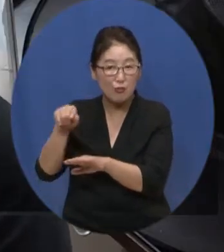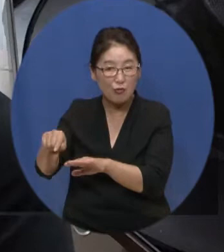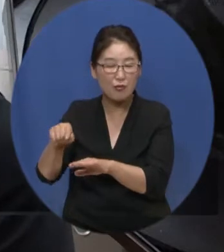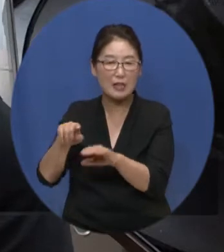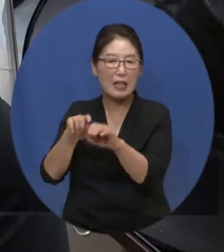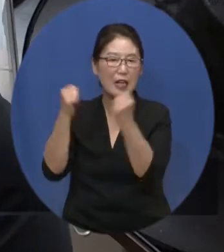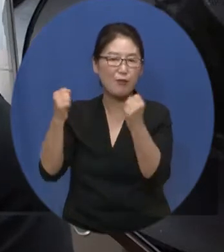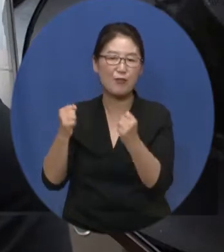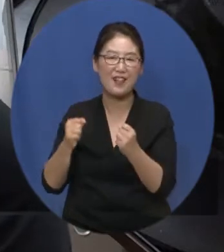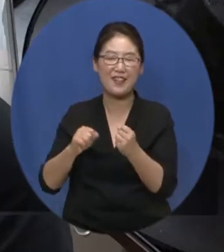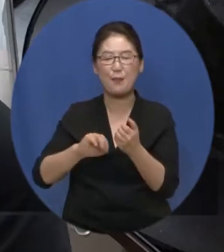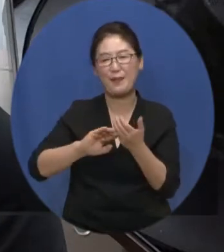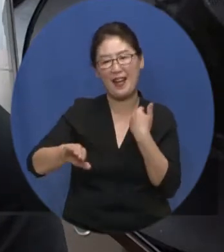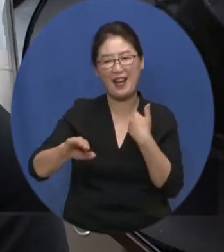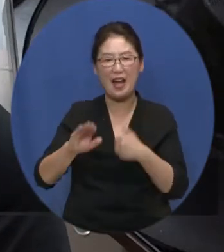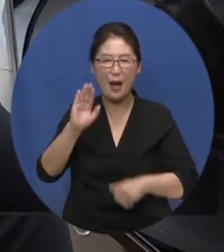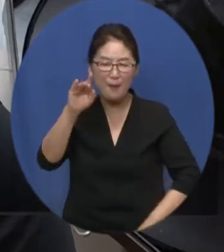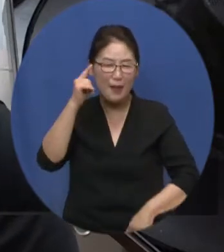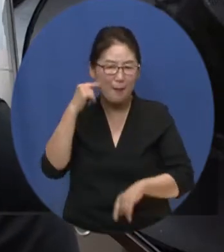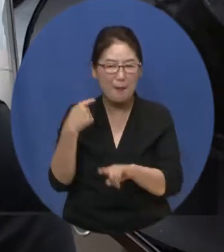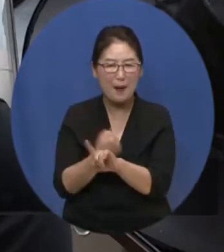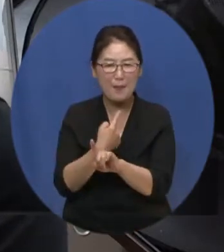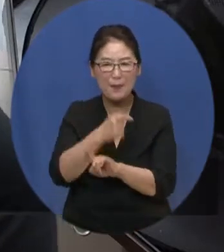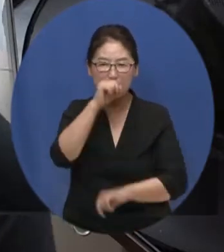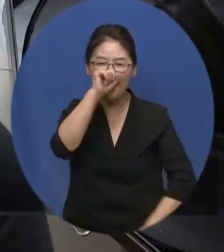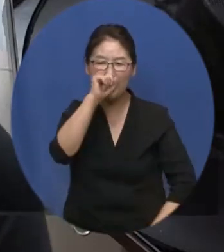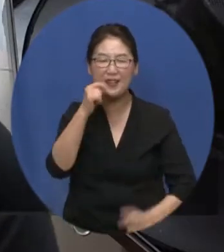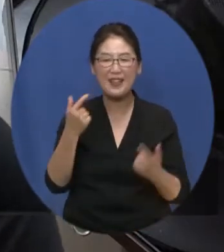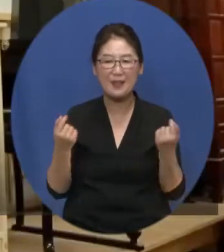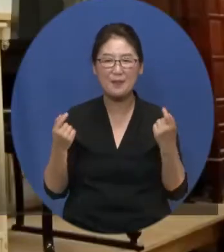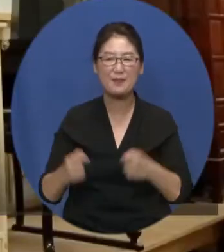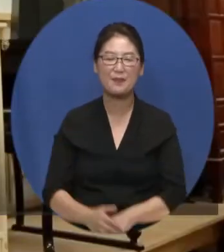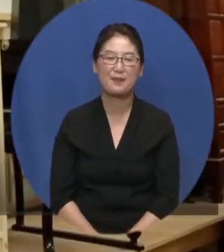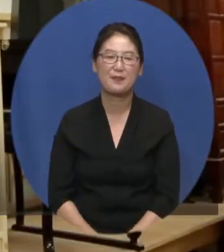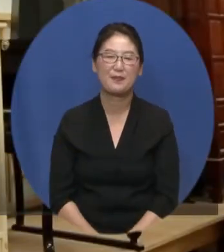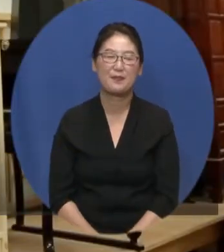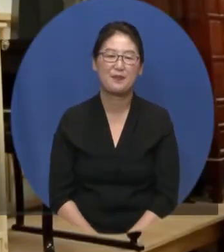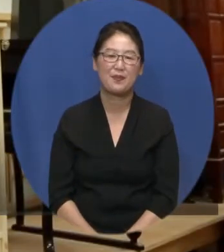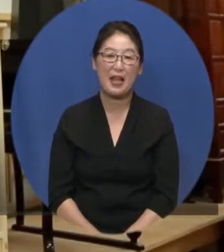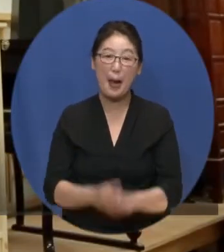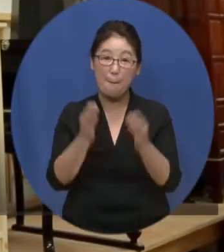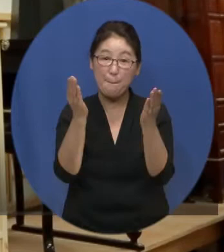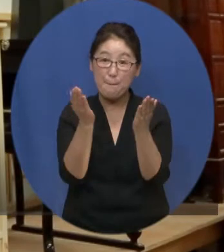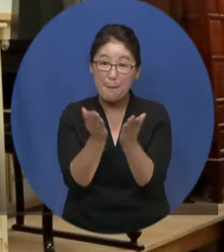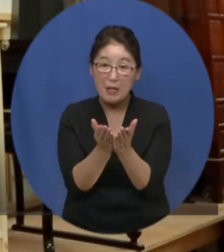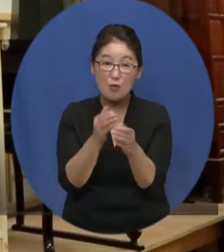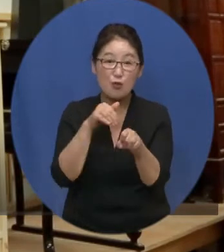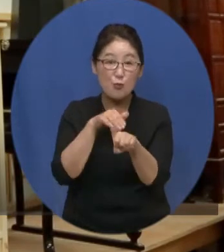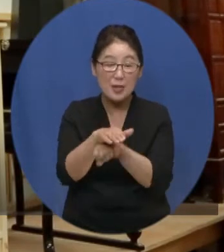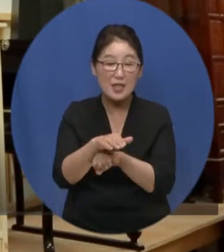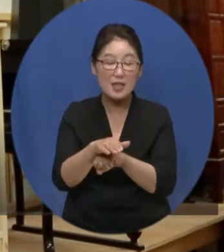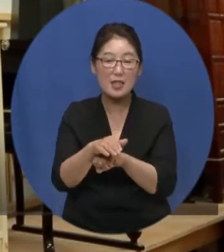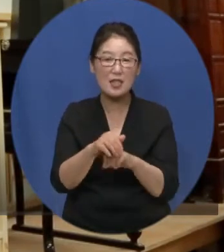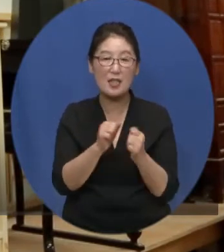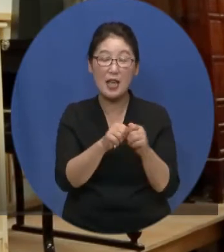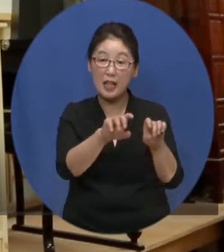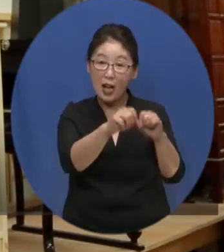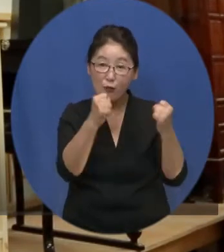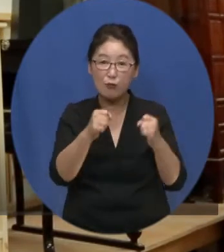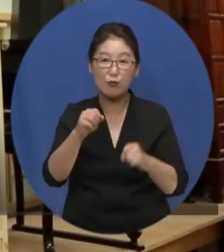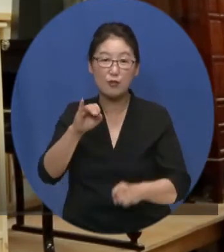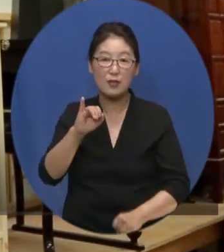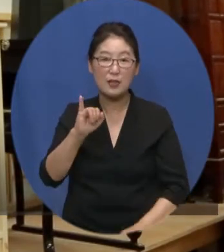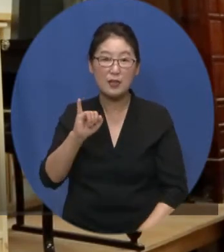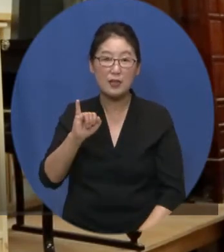점차 이제 바뀌겠죠 다시 그런걸 기대 하라는 거죠 깐 장충 가구 난 기아 요아이 가구나 녹아